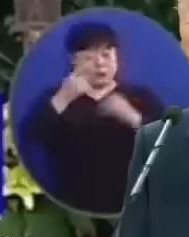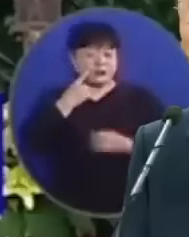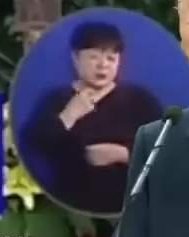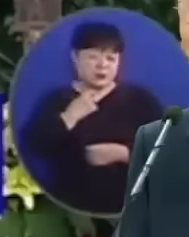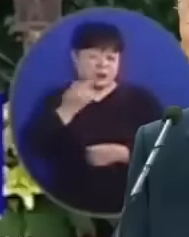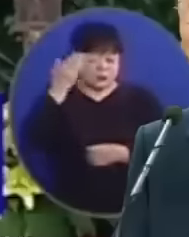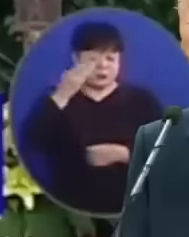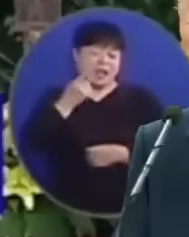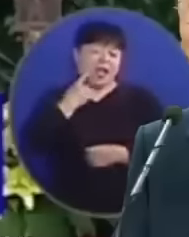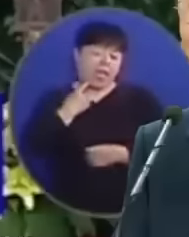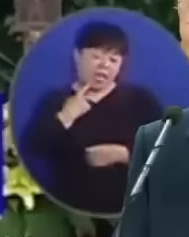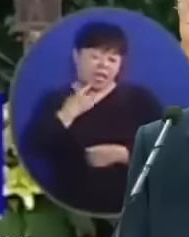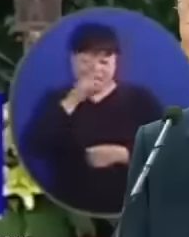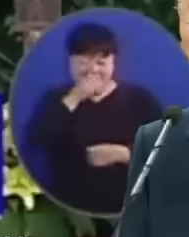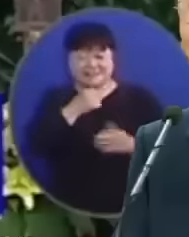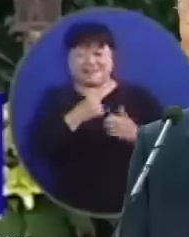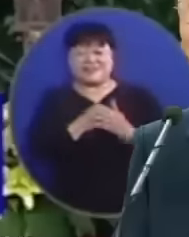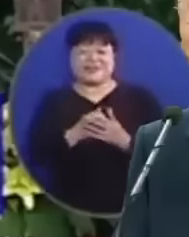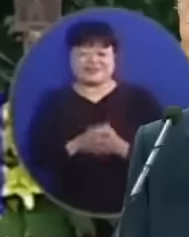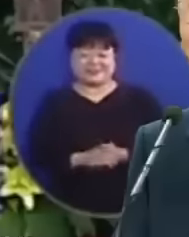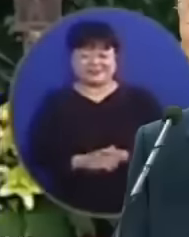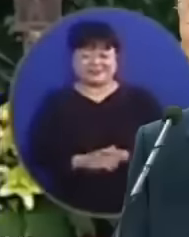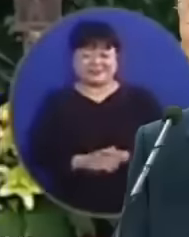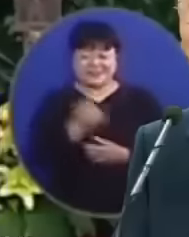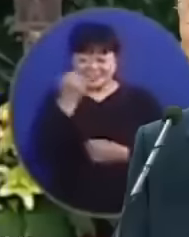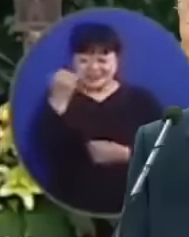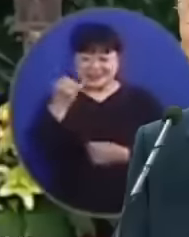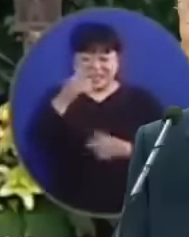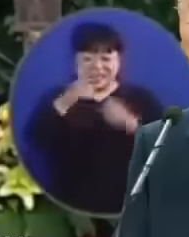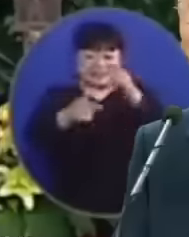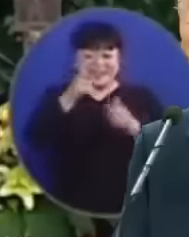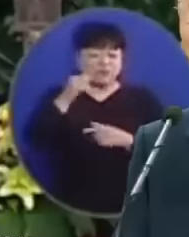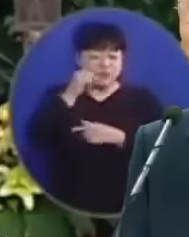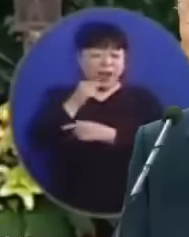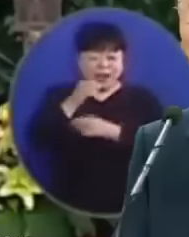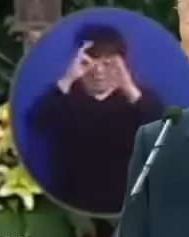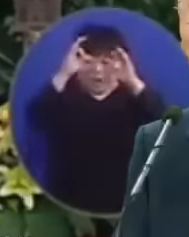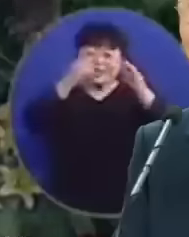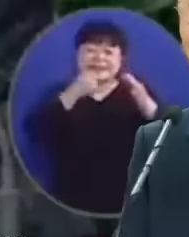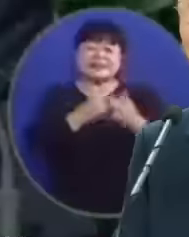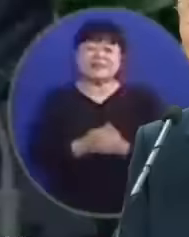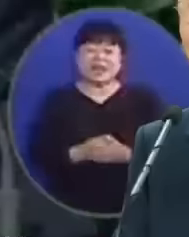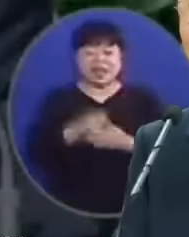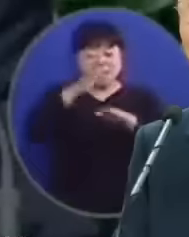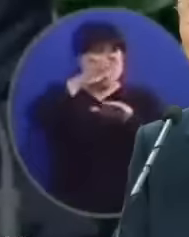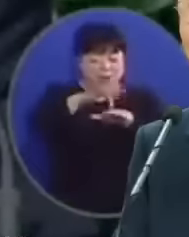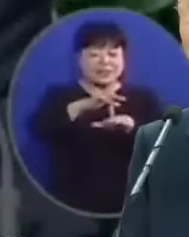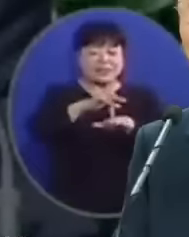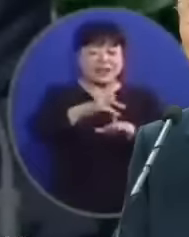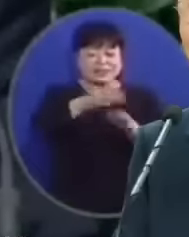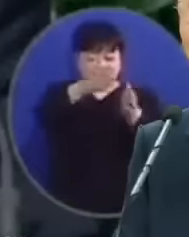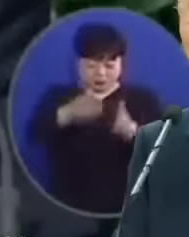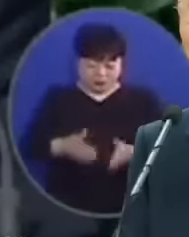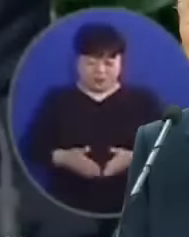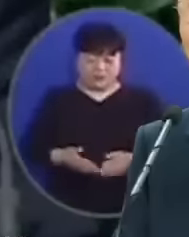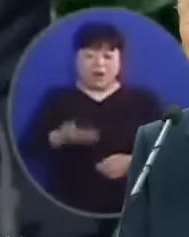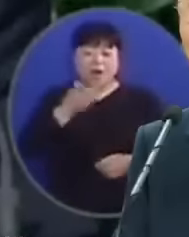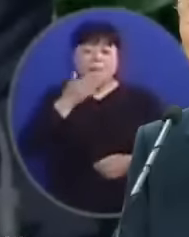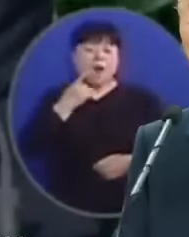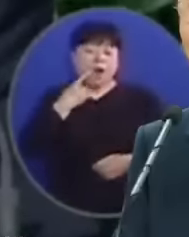할 만큼 탐스럽기도 한지라 하는지. 여자가 나무를 바라본 즉 마귀가 그를 통해서